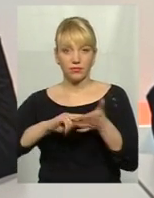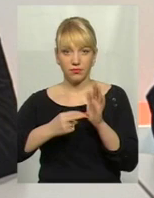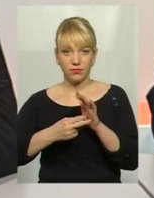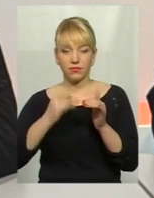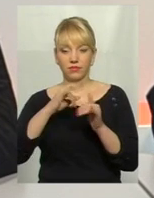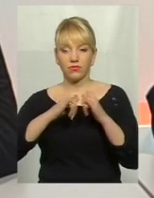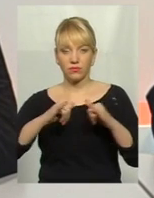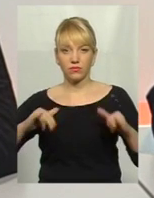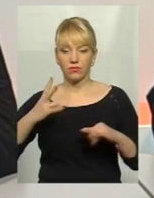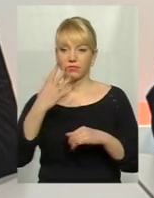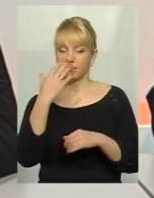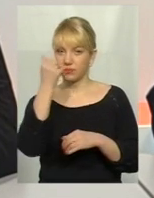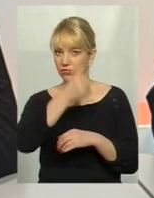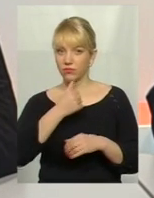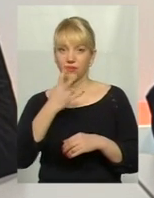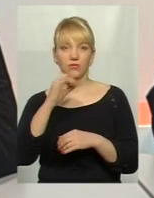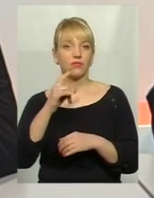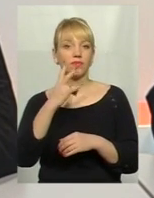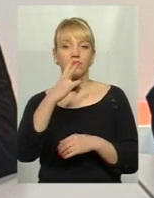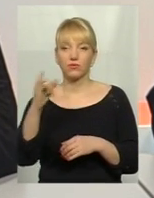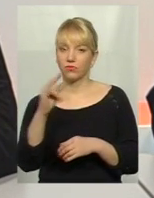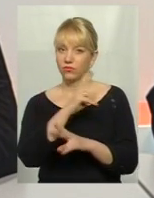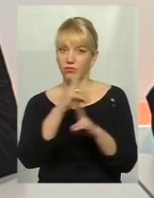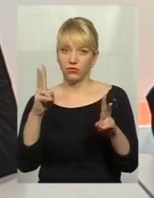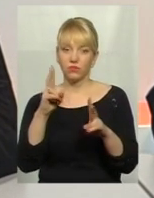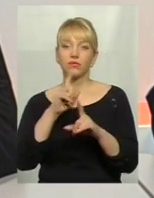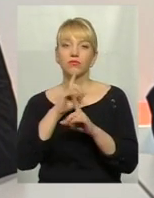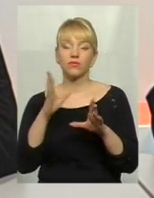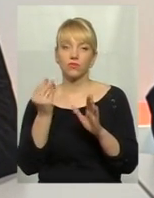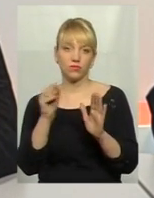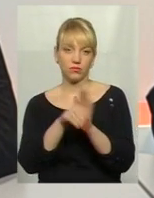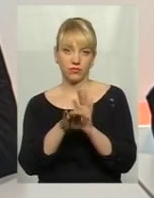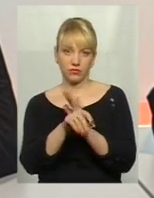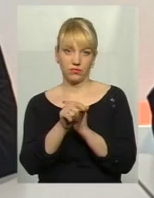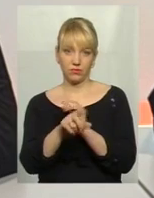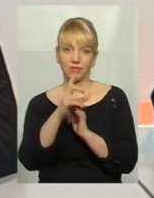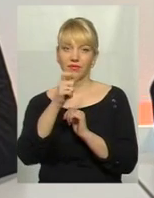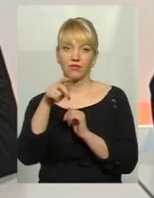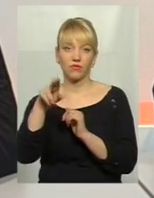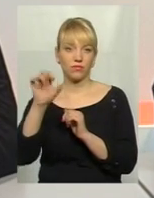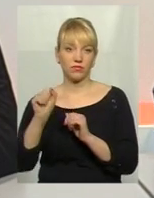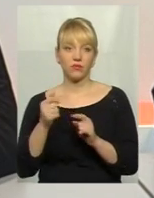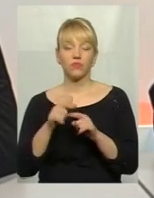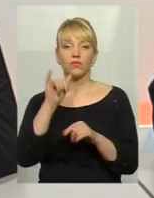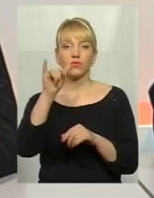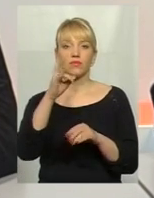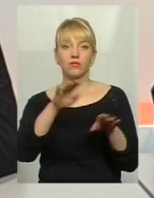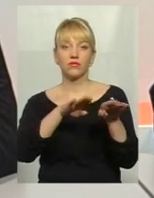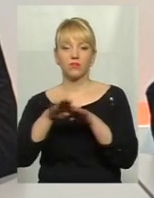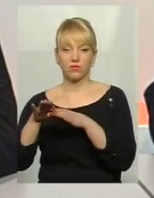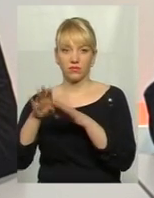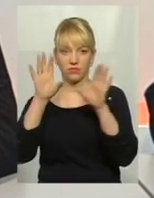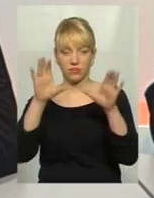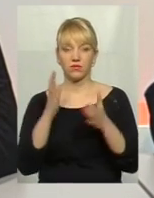років, жодна європейська інституція не буде вкладати в таку гміну гроші. Жодна, я підкреслюю. Це в них є на рівні закону